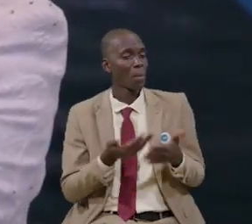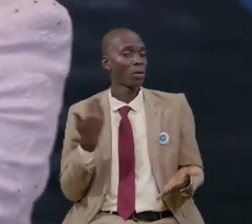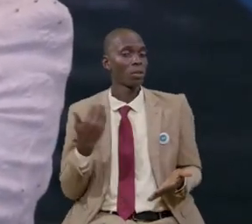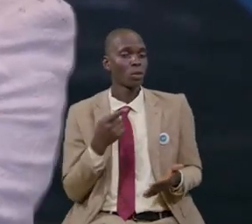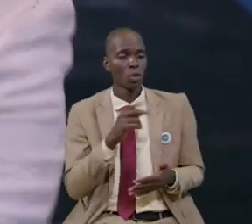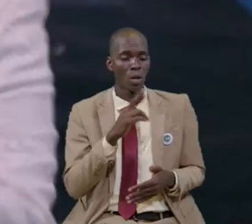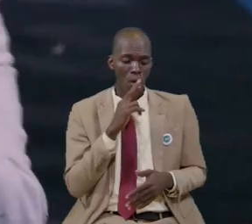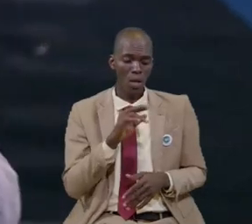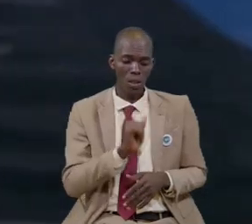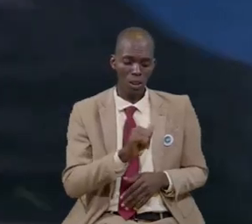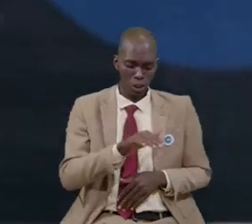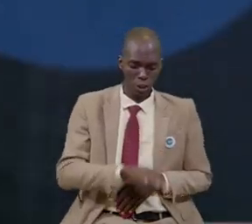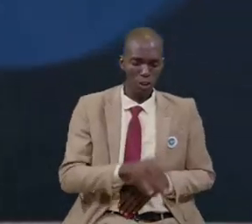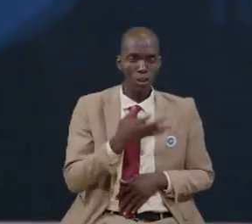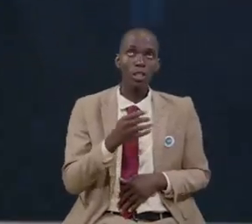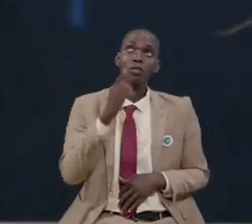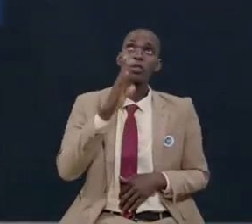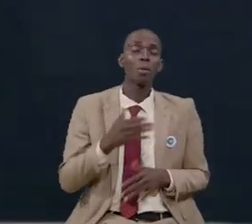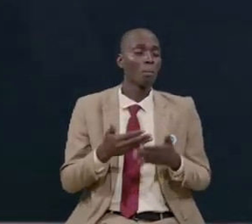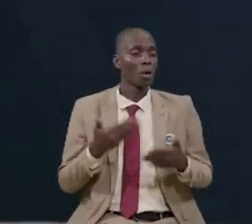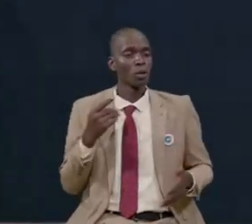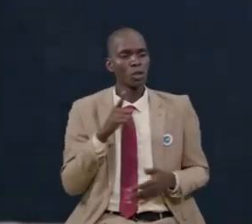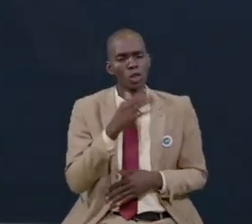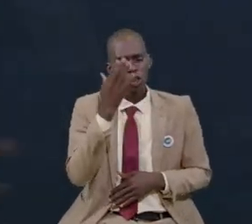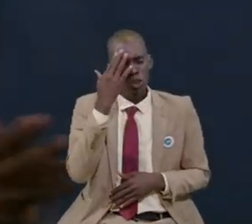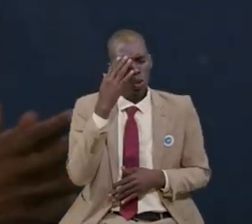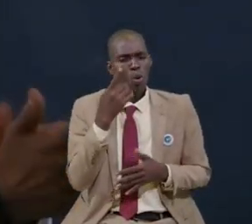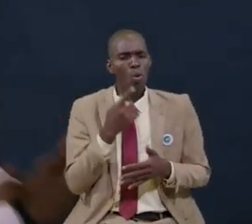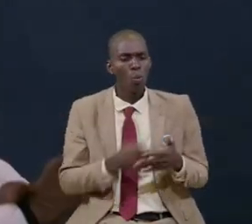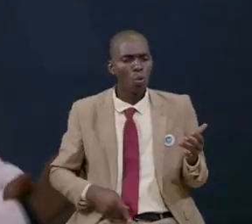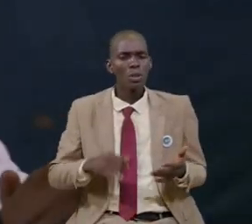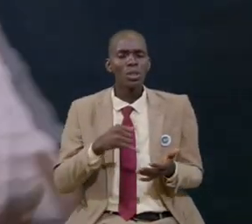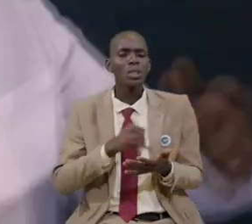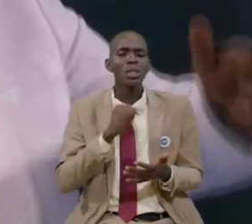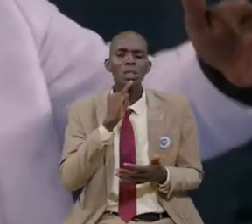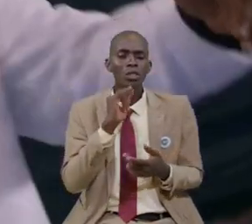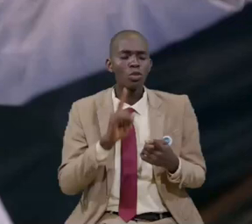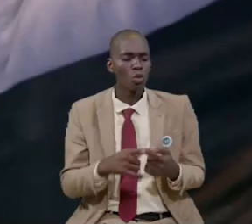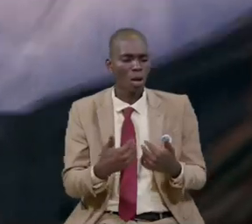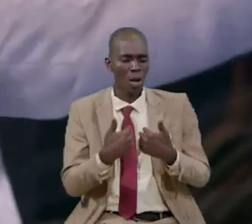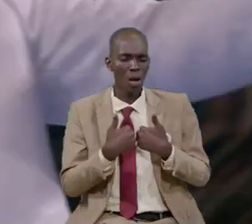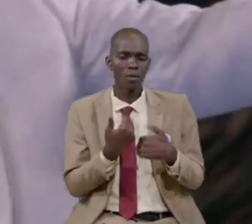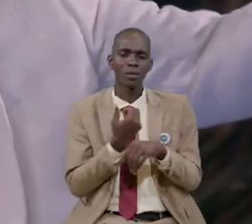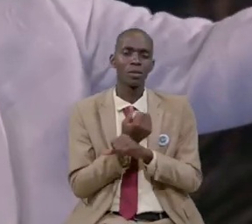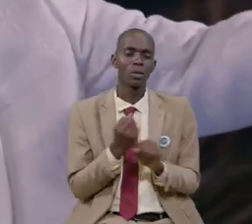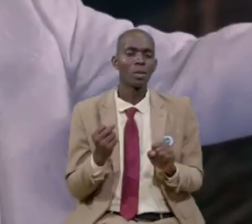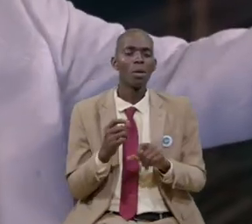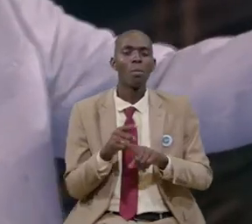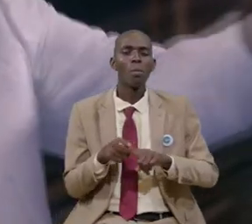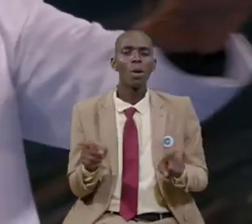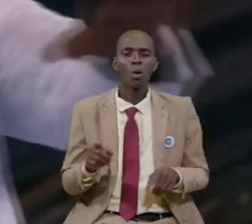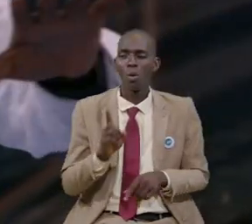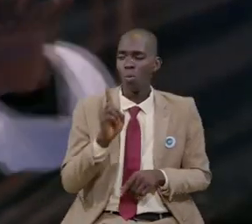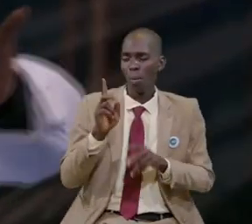de Dieu et vous savez ce qu'il faut pour avoir le salut. Et maintenant un homme